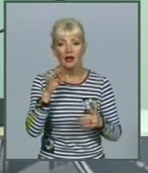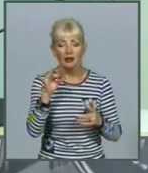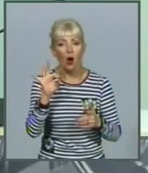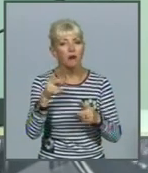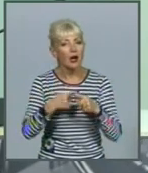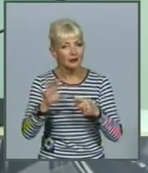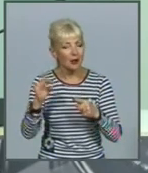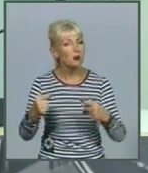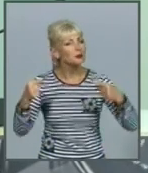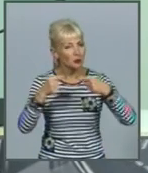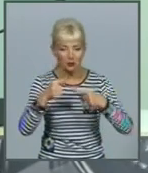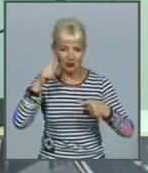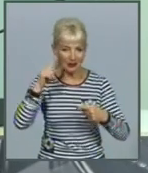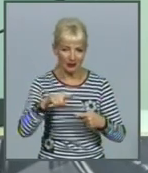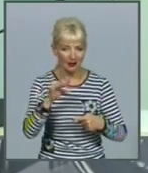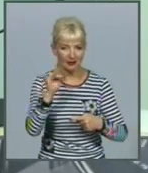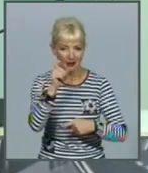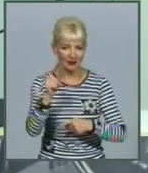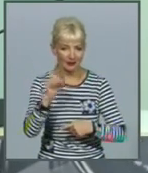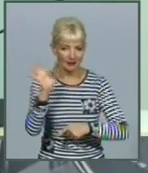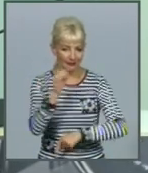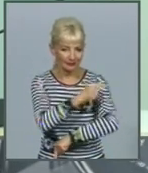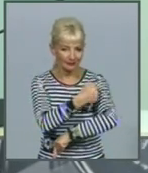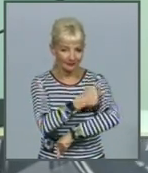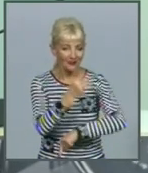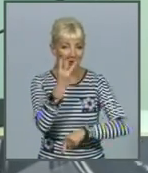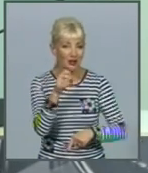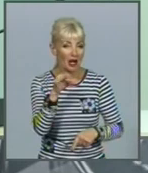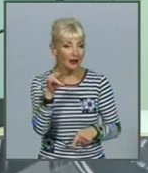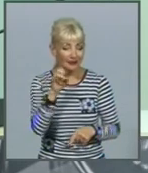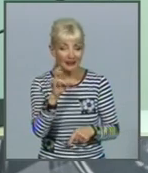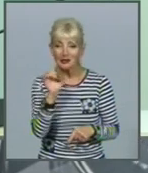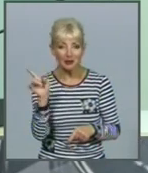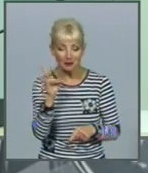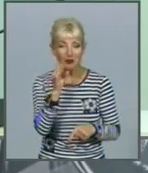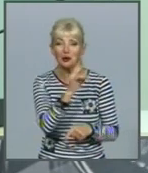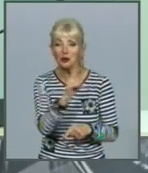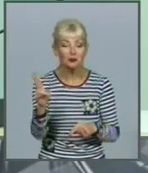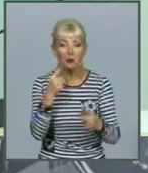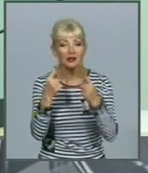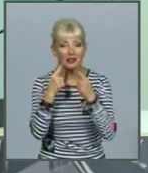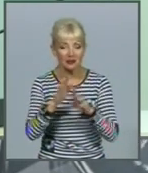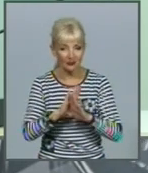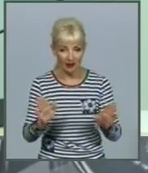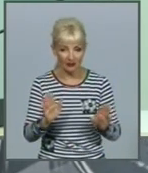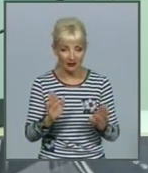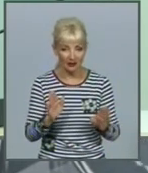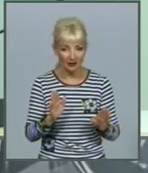Ну, во-первых, де він, де Шаріте? В Шаріте б з ним ніхто не розмовляв, тому що він ні сват, ні брат, і навіть не собачка діючого